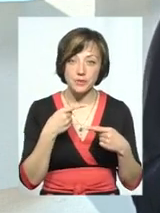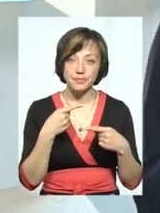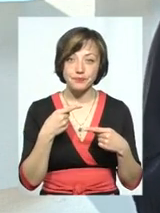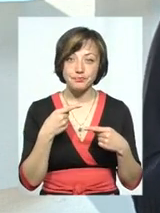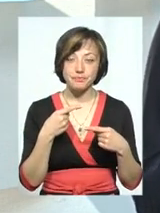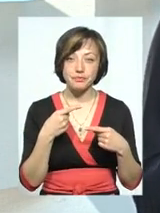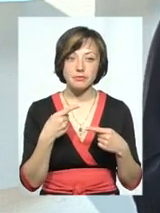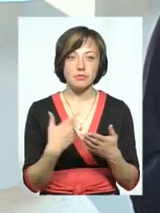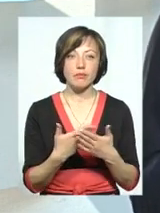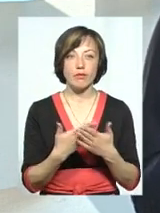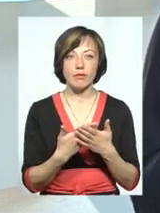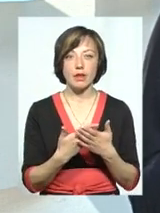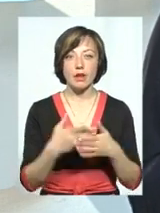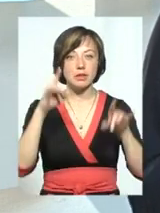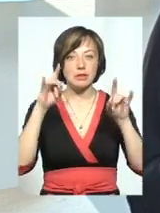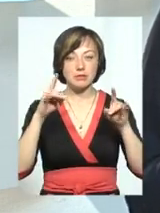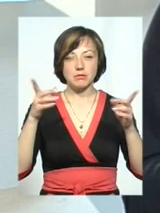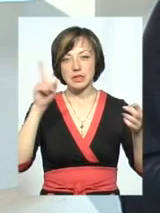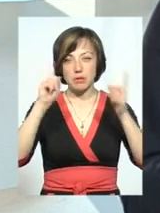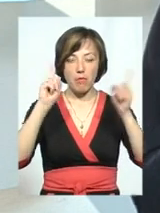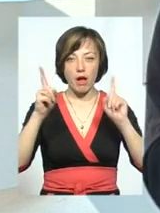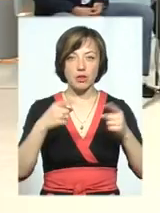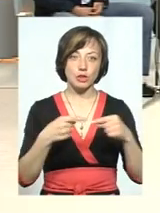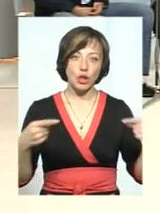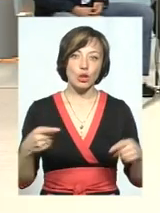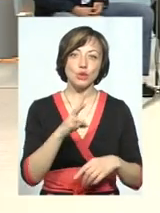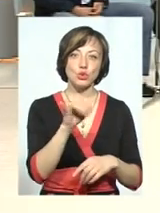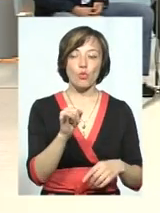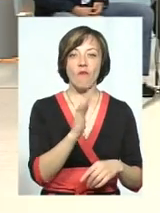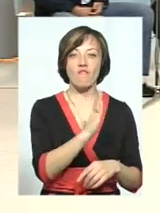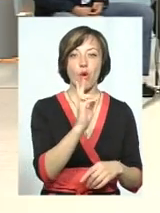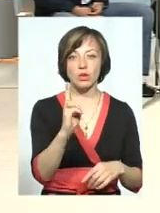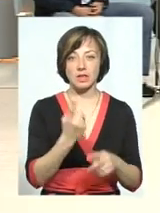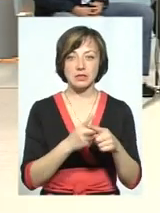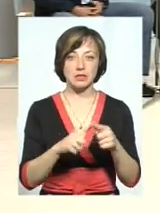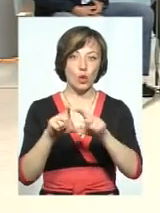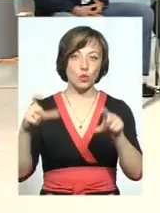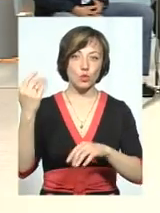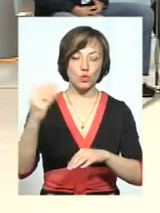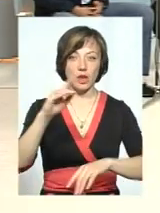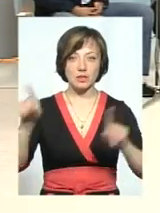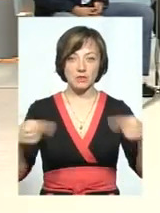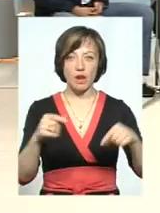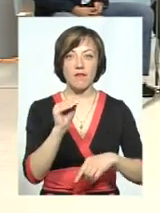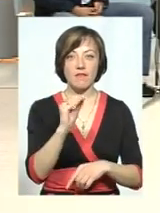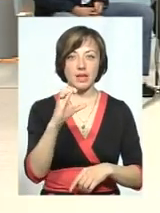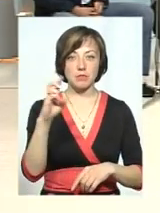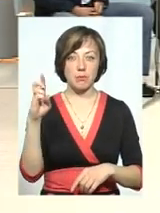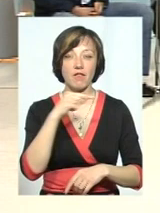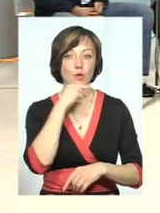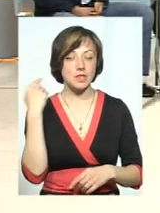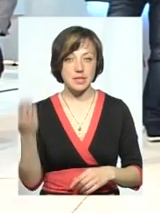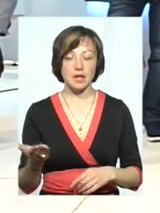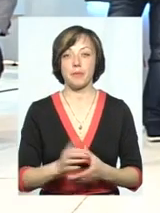ну, такі ну, досить екстремальні речі, що ну, ВКонтакті – це структура, яка створена ФСБ в Росії, да?